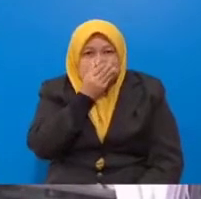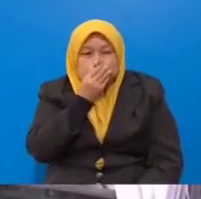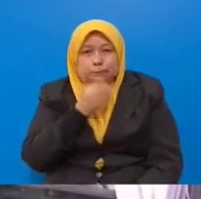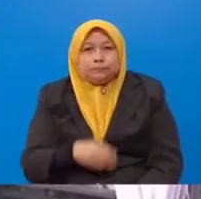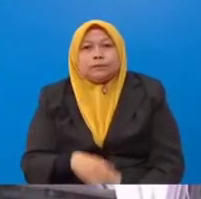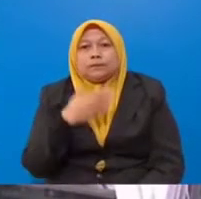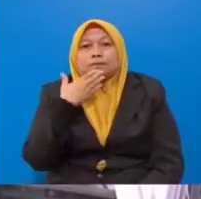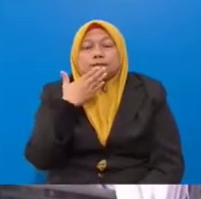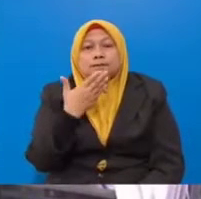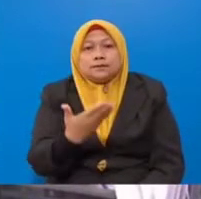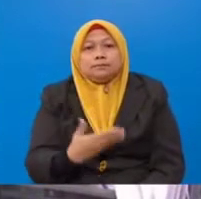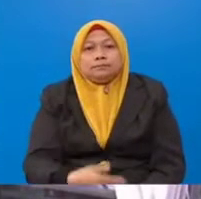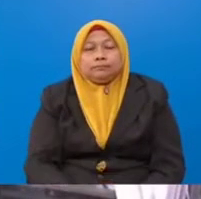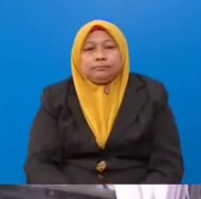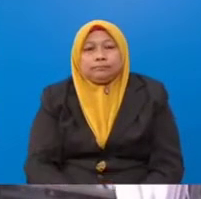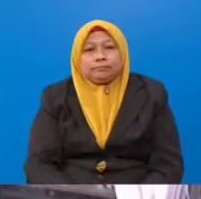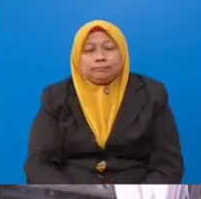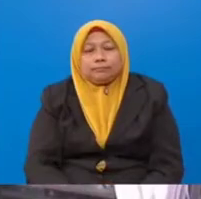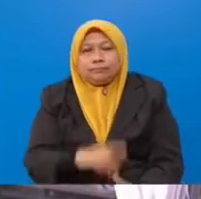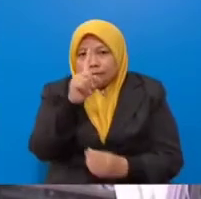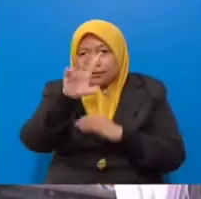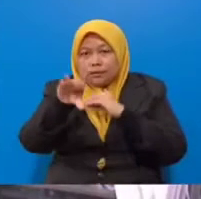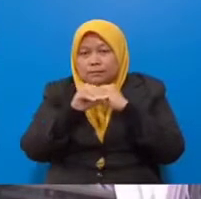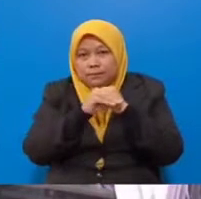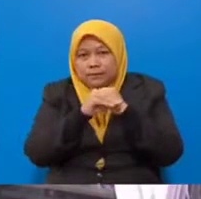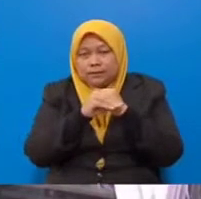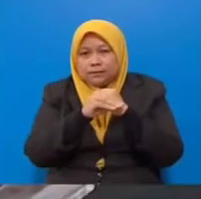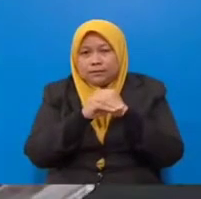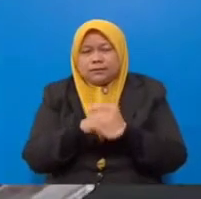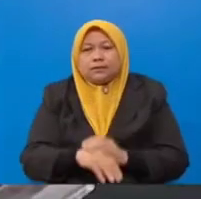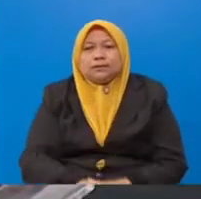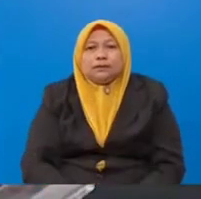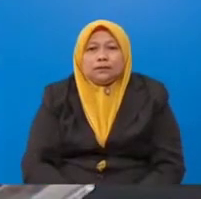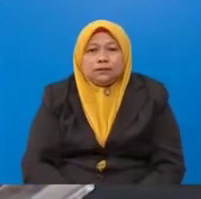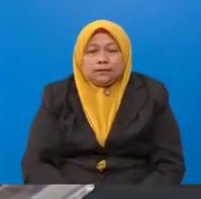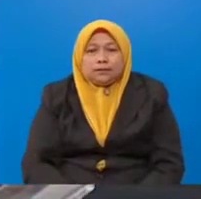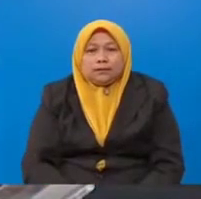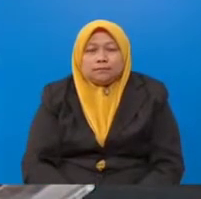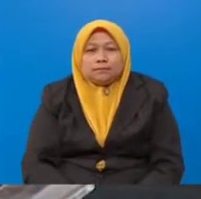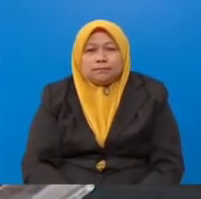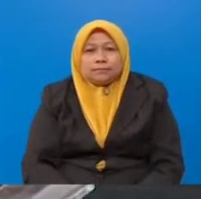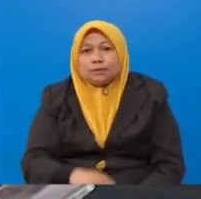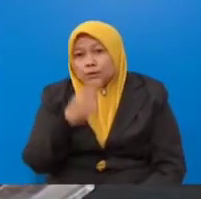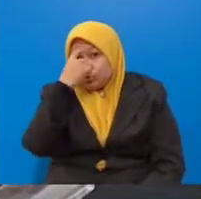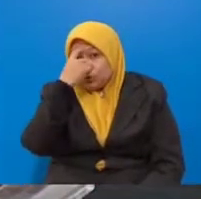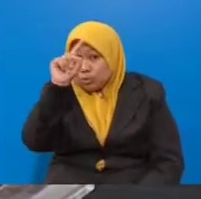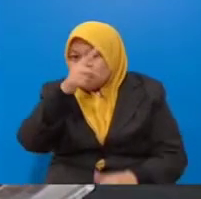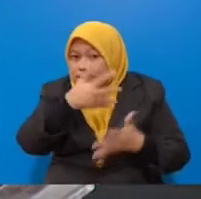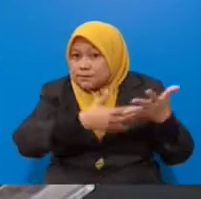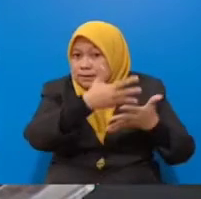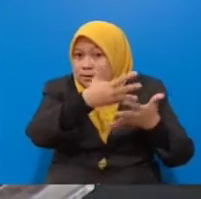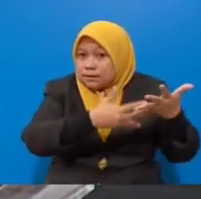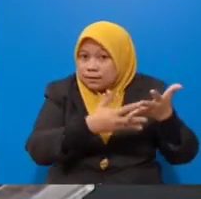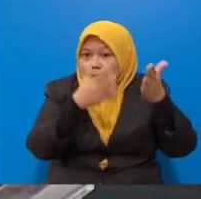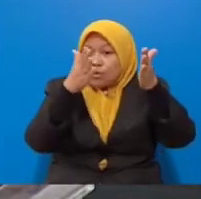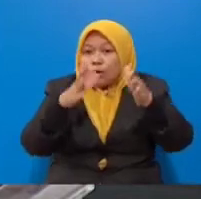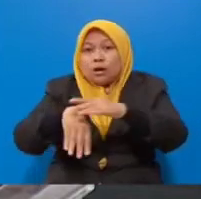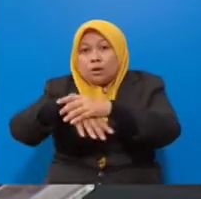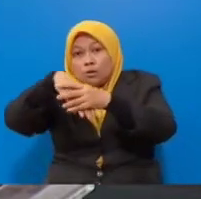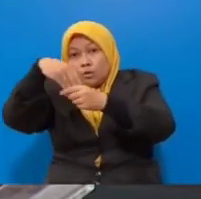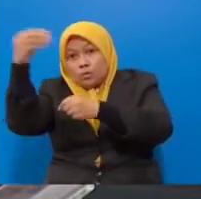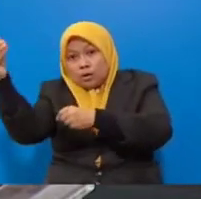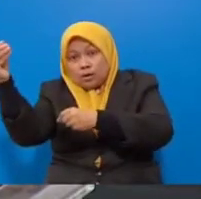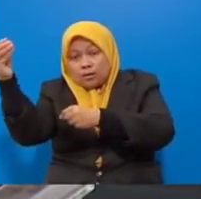terima kasih atas aswanto bahan sweater informan bagi saringan pada tahun asing